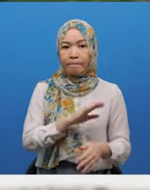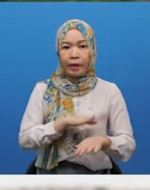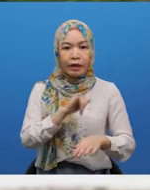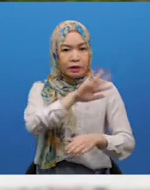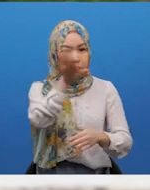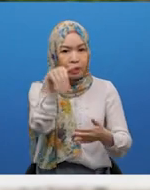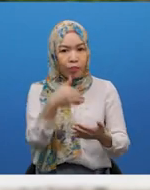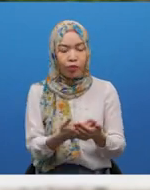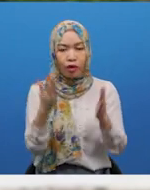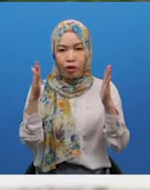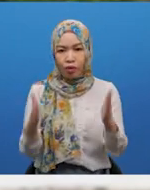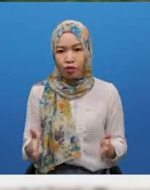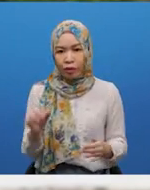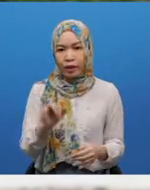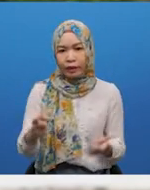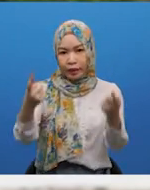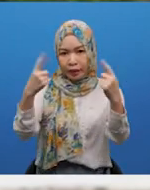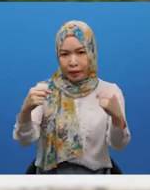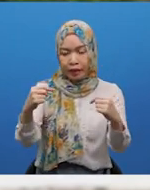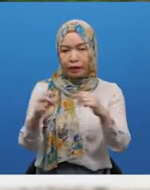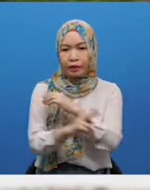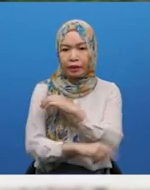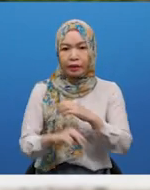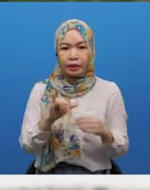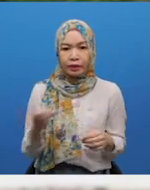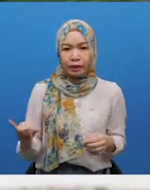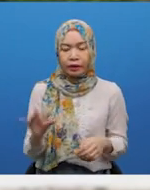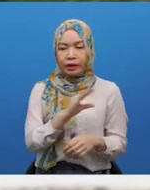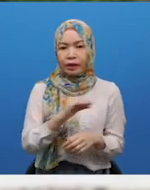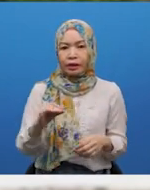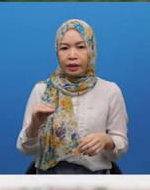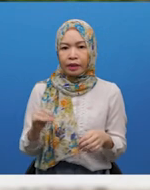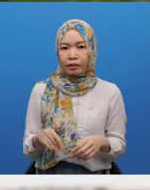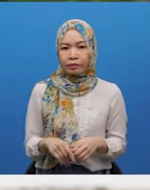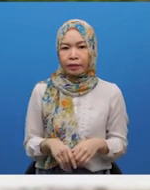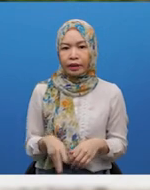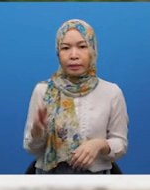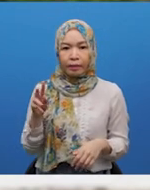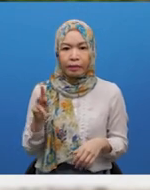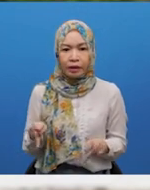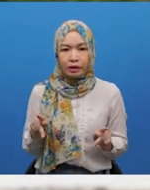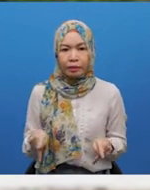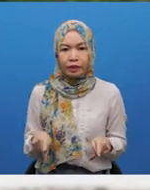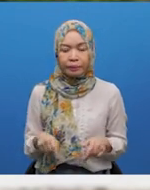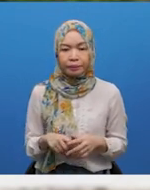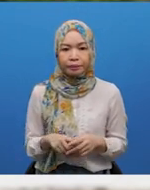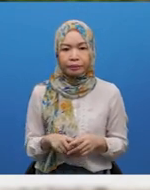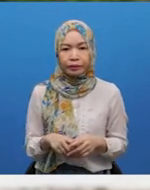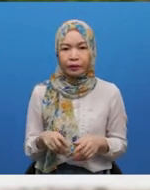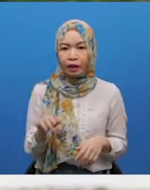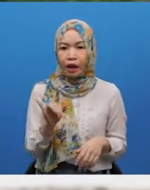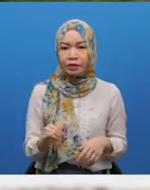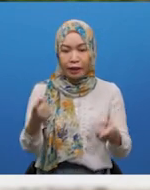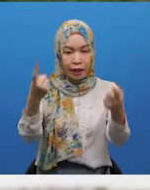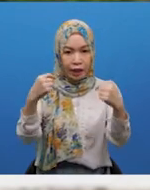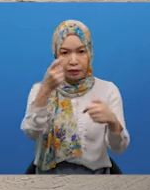atau pedagang yang masuk ke negaranya, serta kepada para pelajar yang datang ke negaranya untuk mendalami